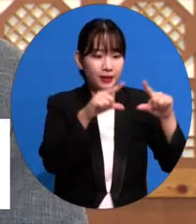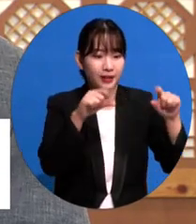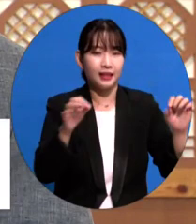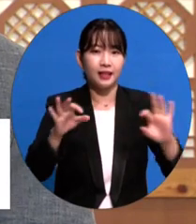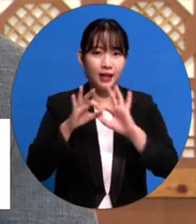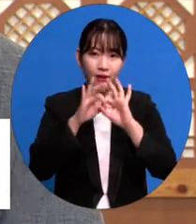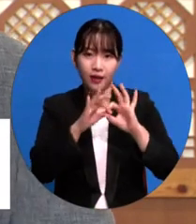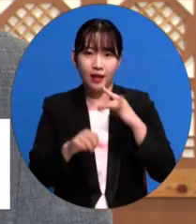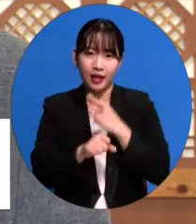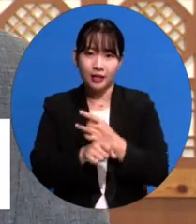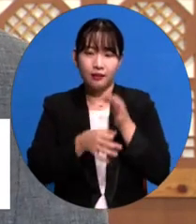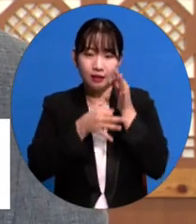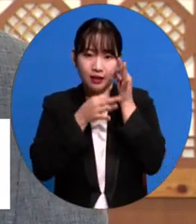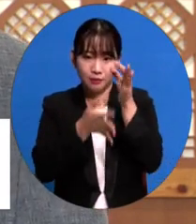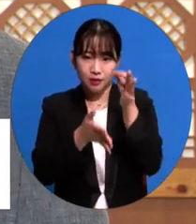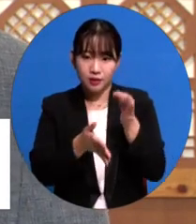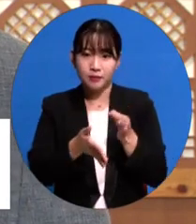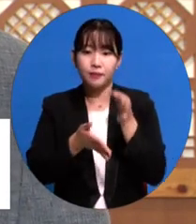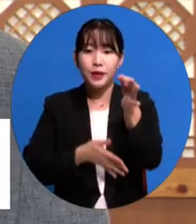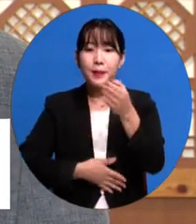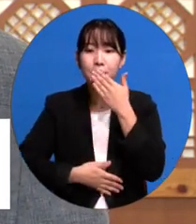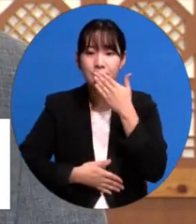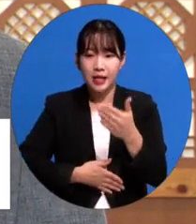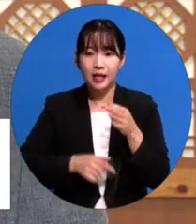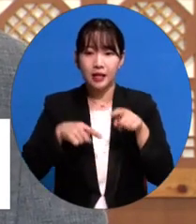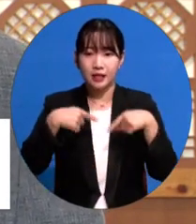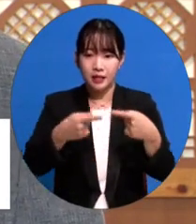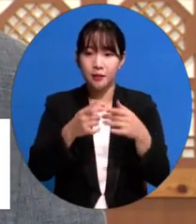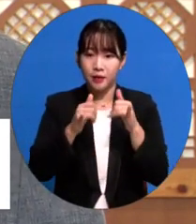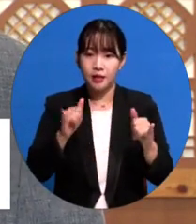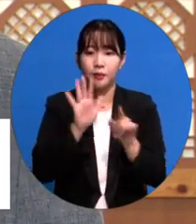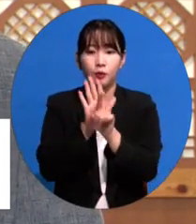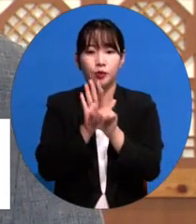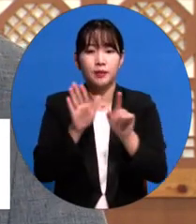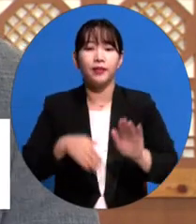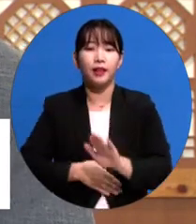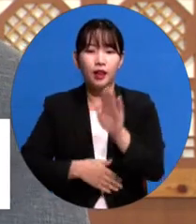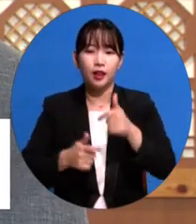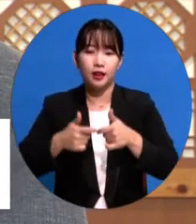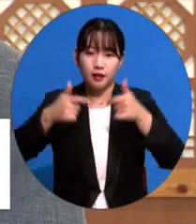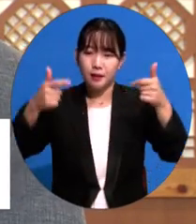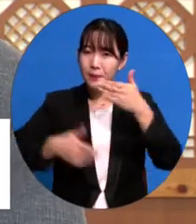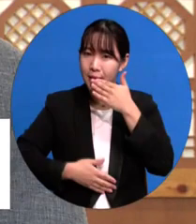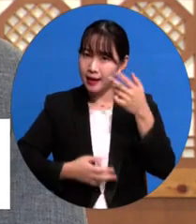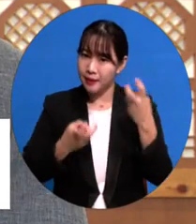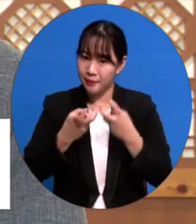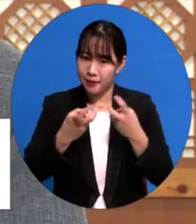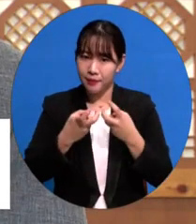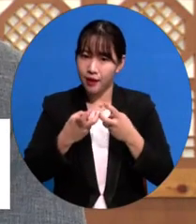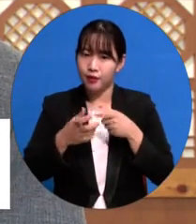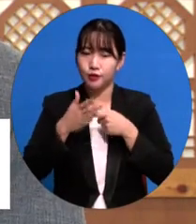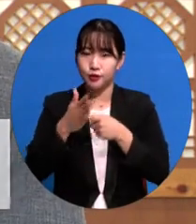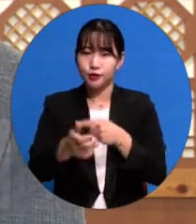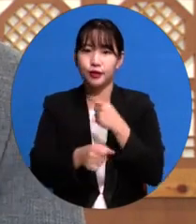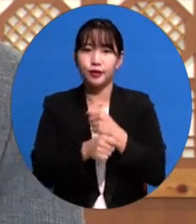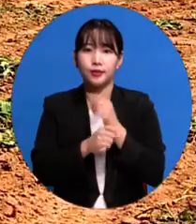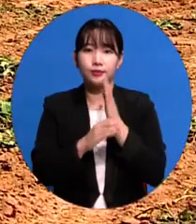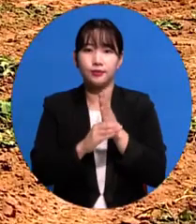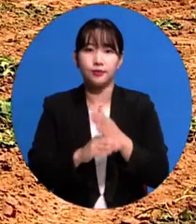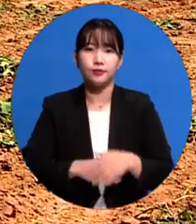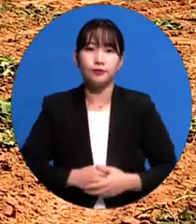연계해서 기부금을 낼 수 있는 기부자들 모집단 전체를 좀 늘릴 수 있는 그런 전략들을 추진을 하고